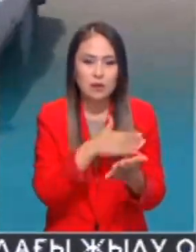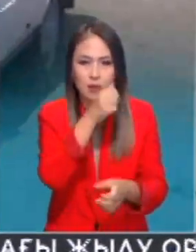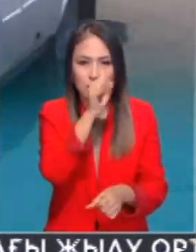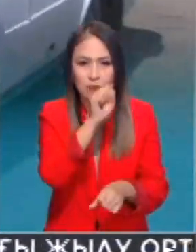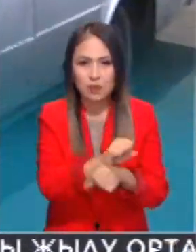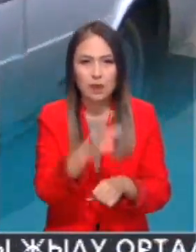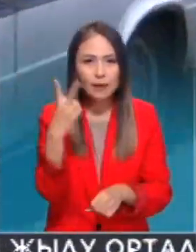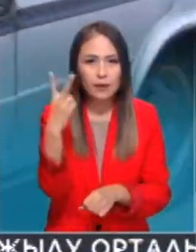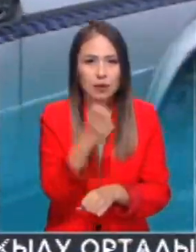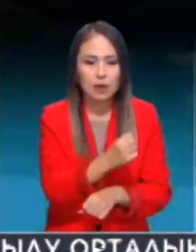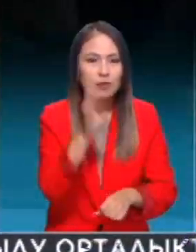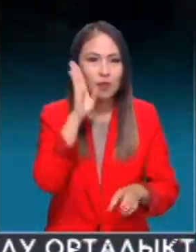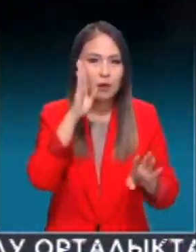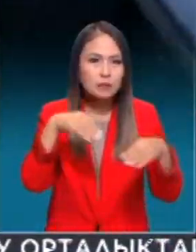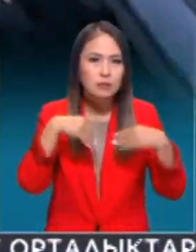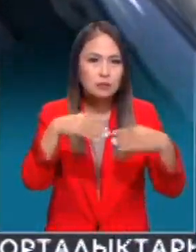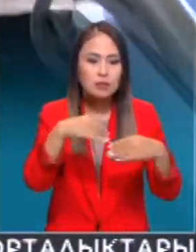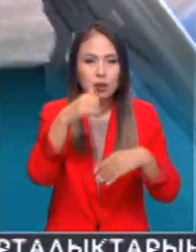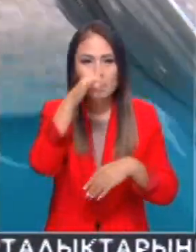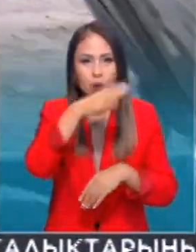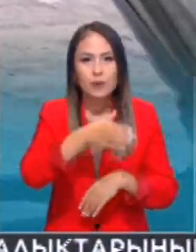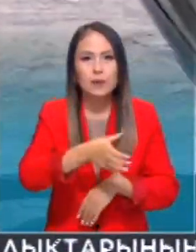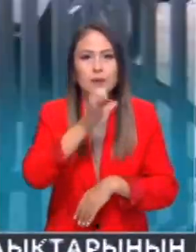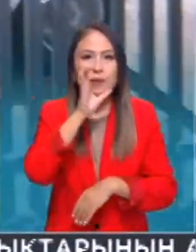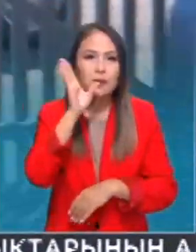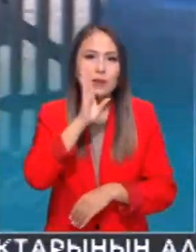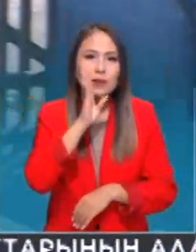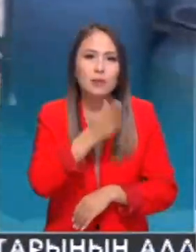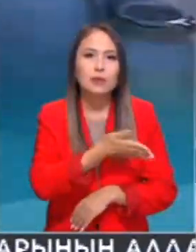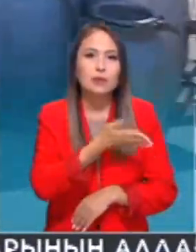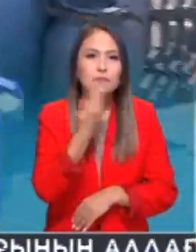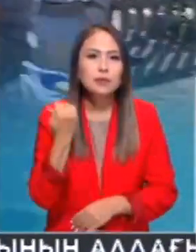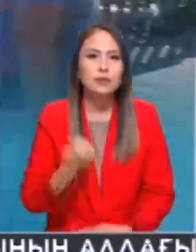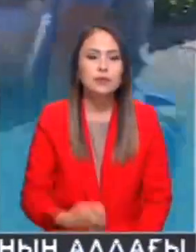екі аптада бау-бақшаны суармақ түгілі тұрғындар ішетін суға зар болды.